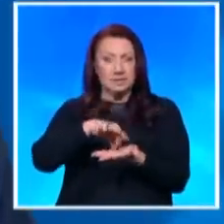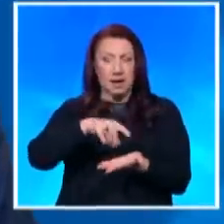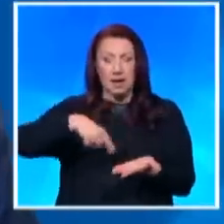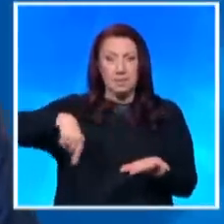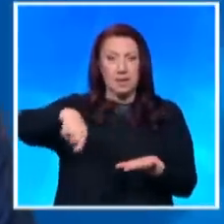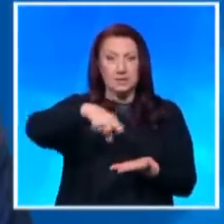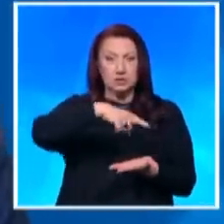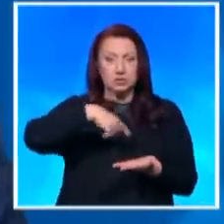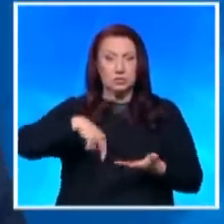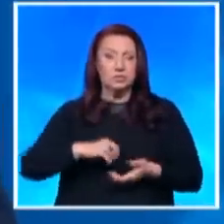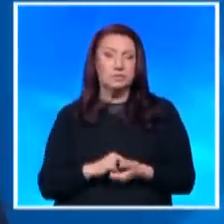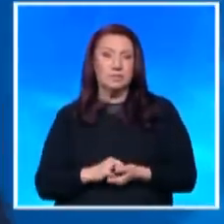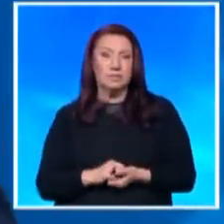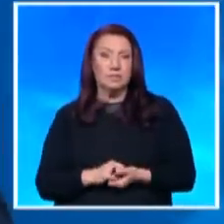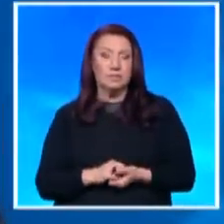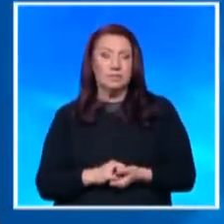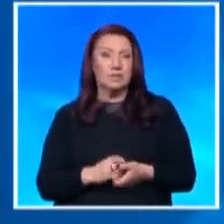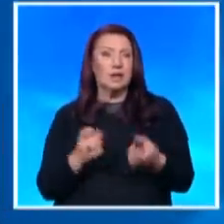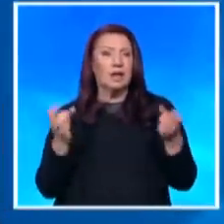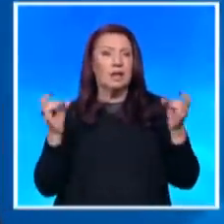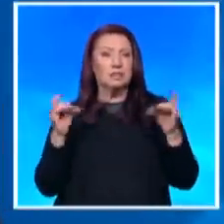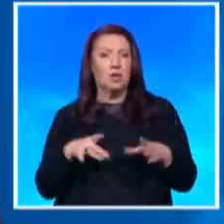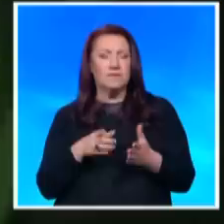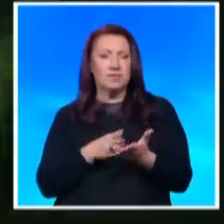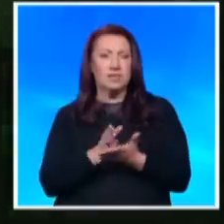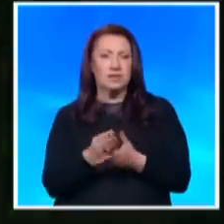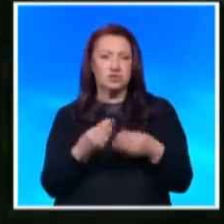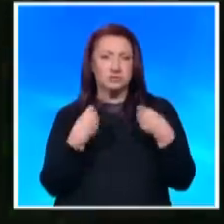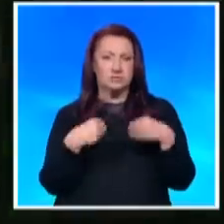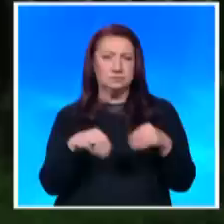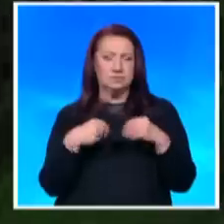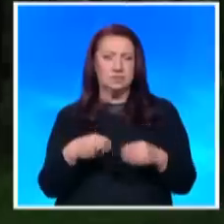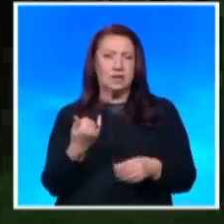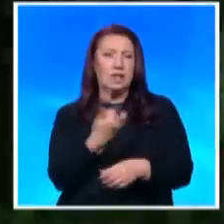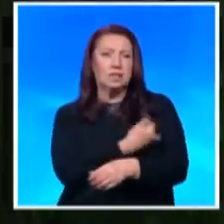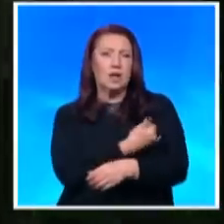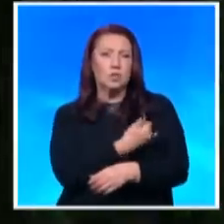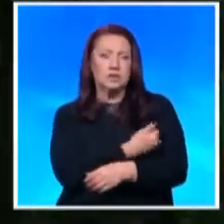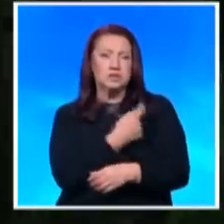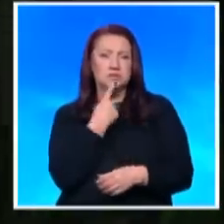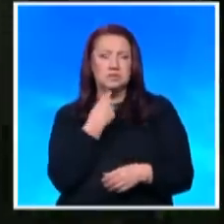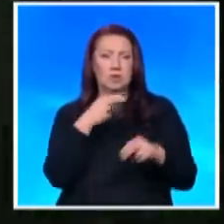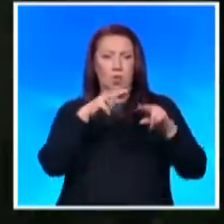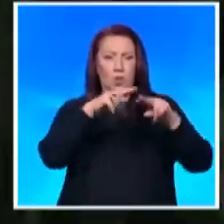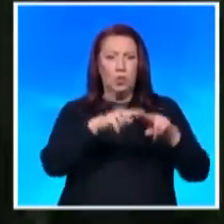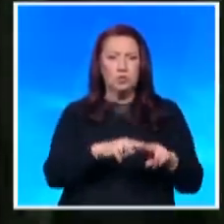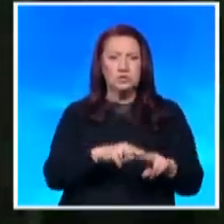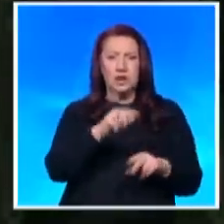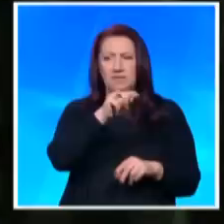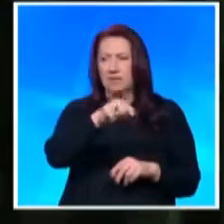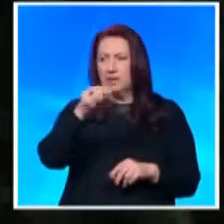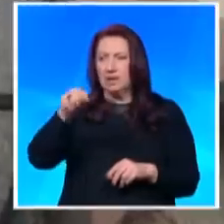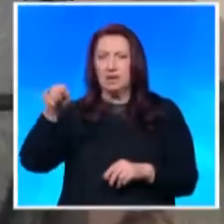Нова схема за разпространение на наркотици. Дилъри доставят дрога навсякъде в кварталите и улиците в Пловдив,